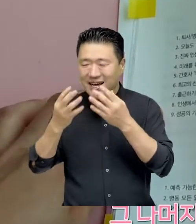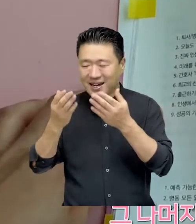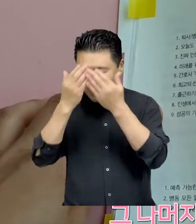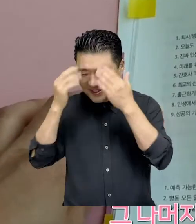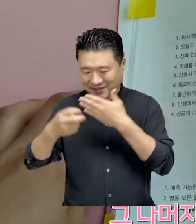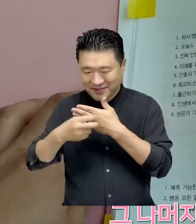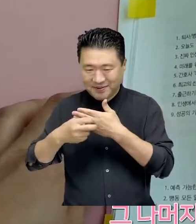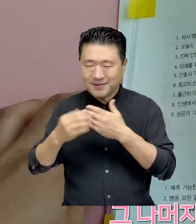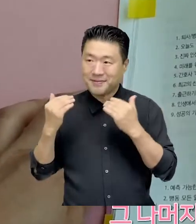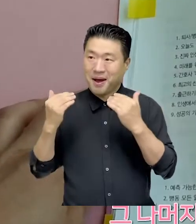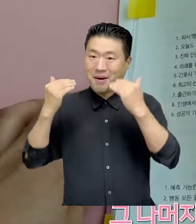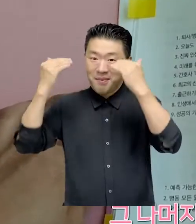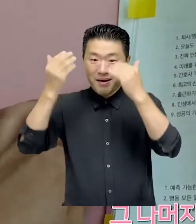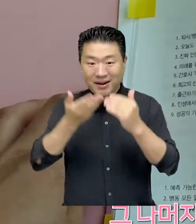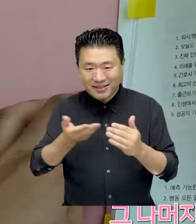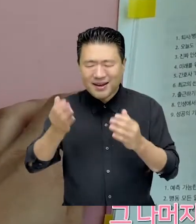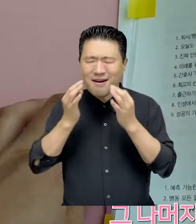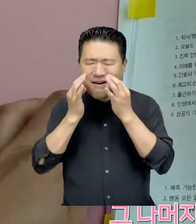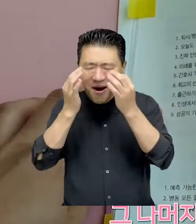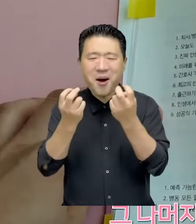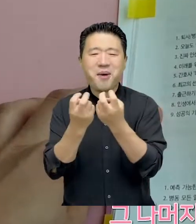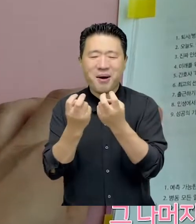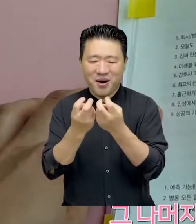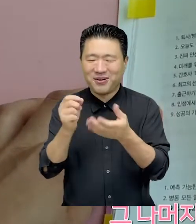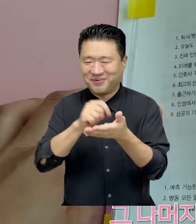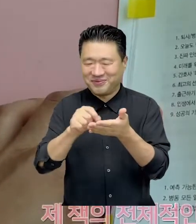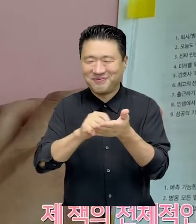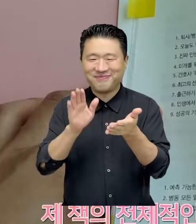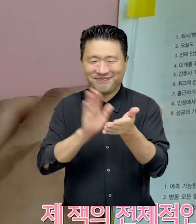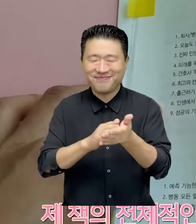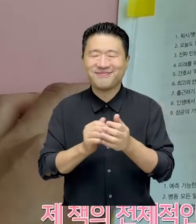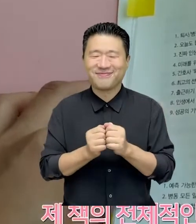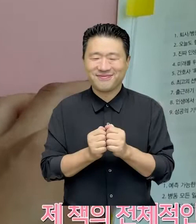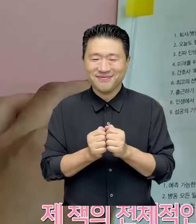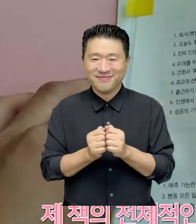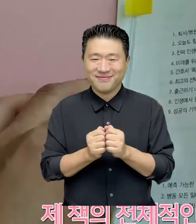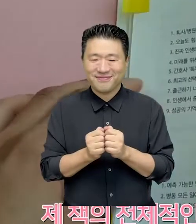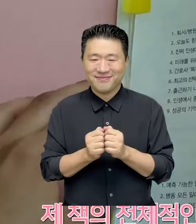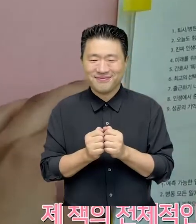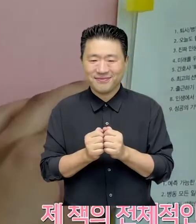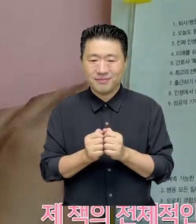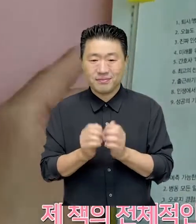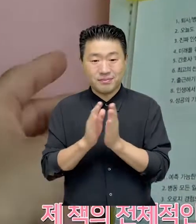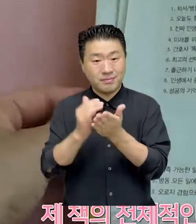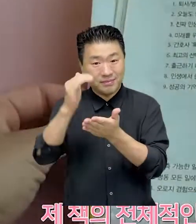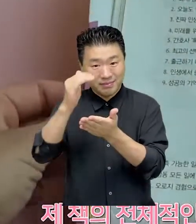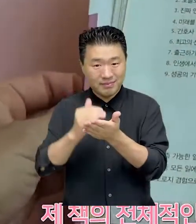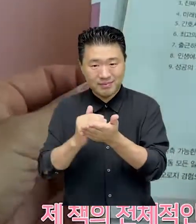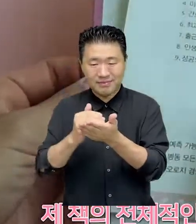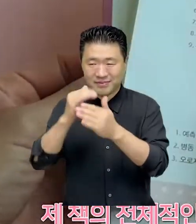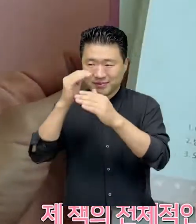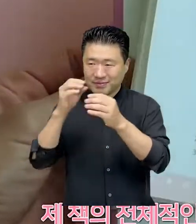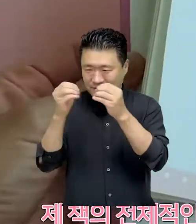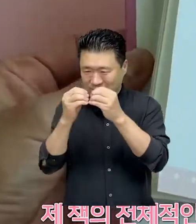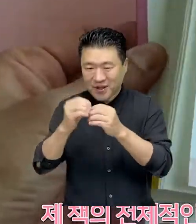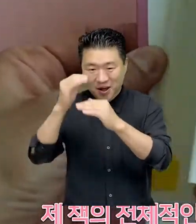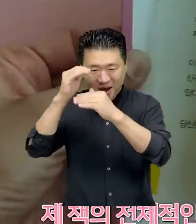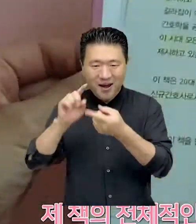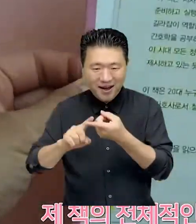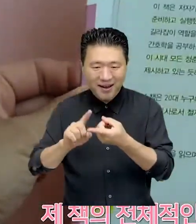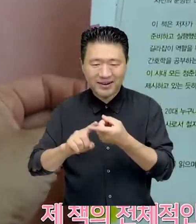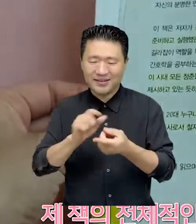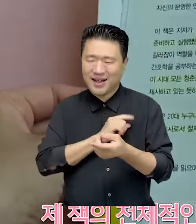신규 간호사로 준비하고 성장했던 노력과 방법들을 적어 보았습니다. 제 책의 전체적인 구성에